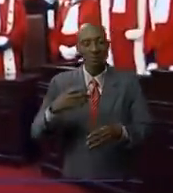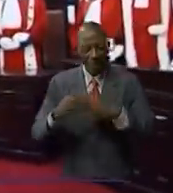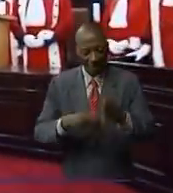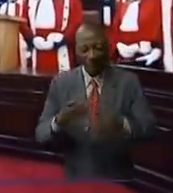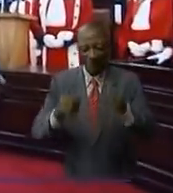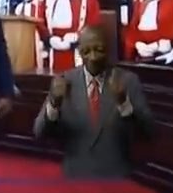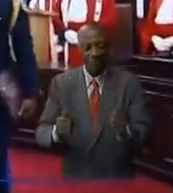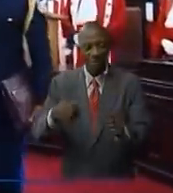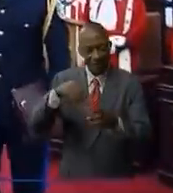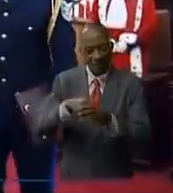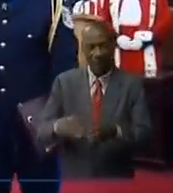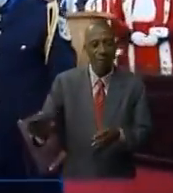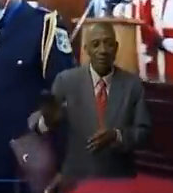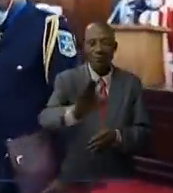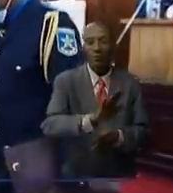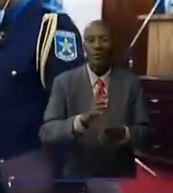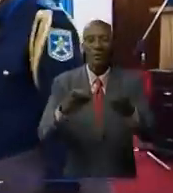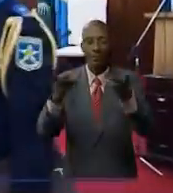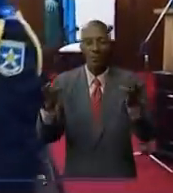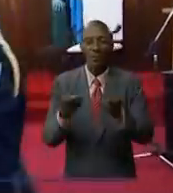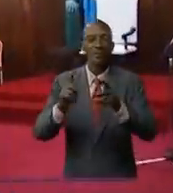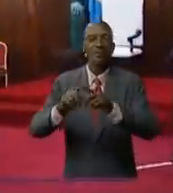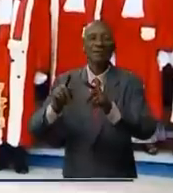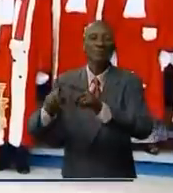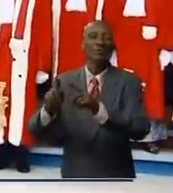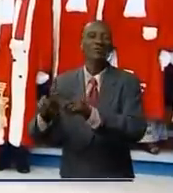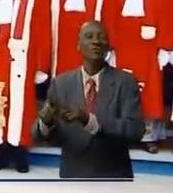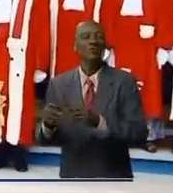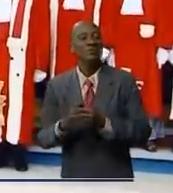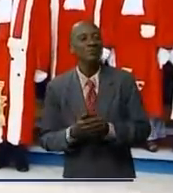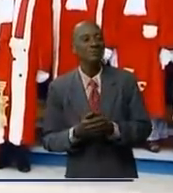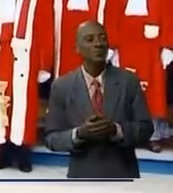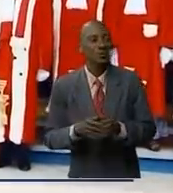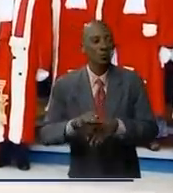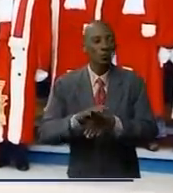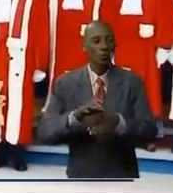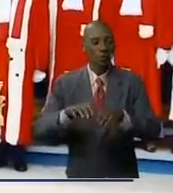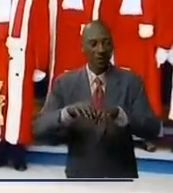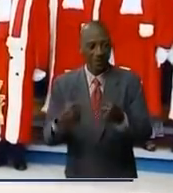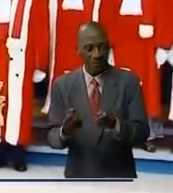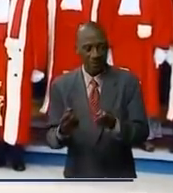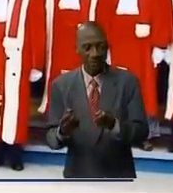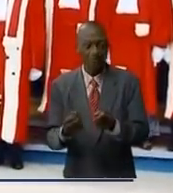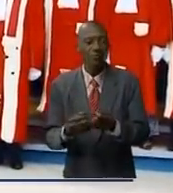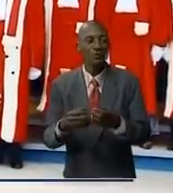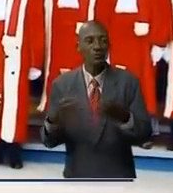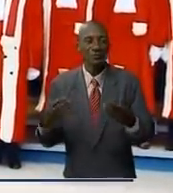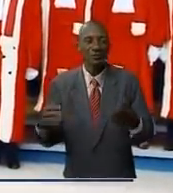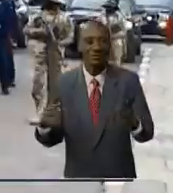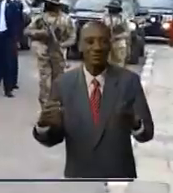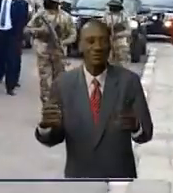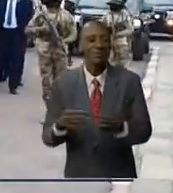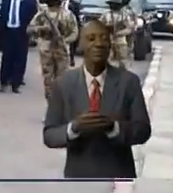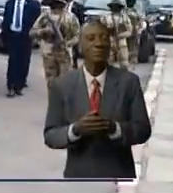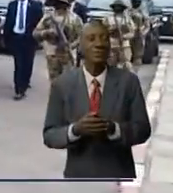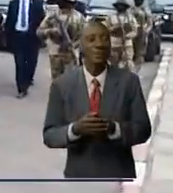juridictions avec des procédures ordinaires. Après la Cour de cassation, le Conseil d'État prépare aussi sa rentrée solennelle